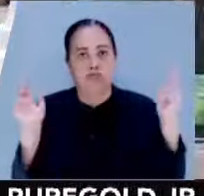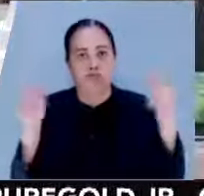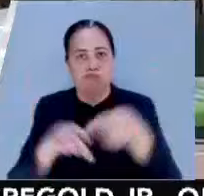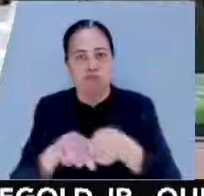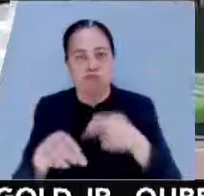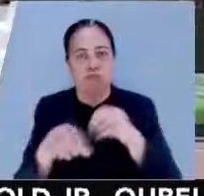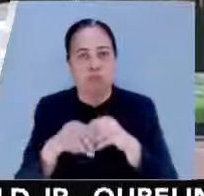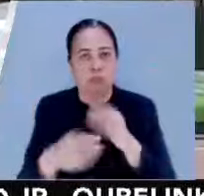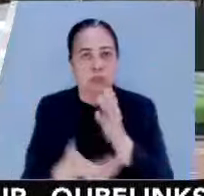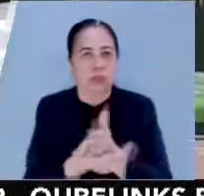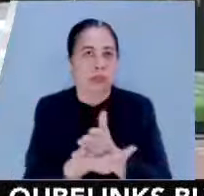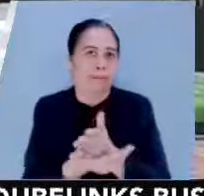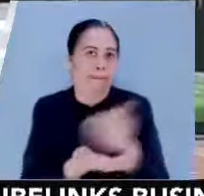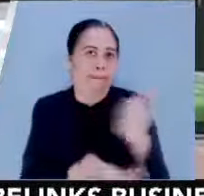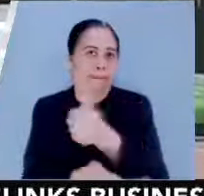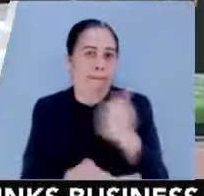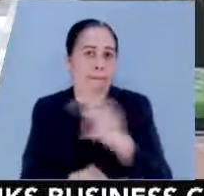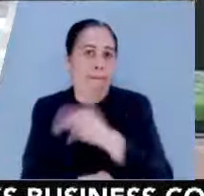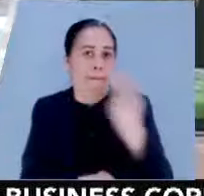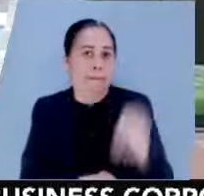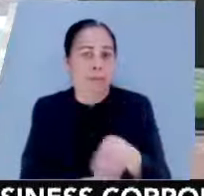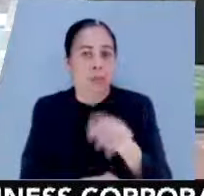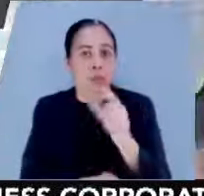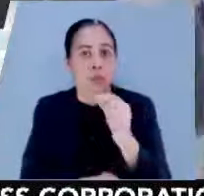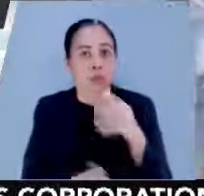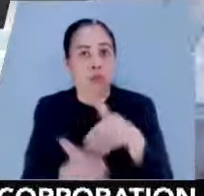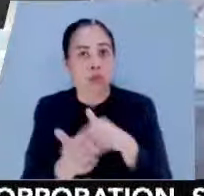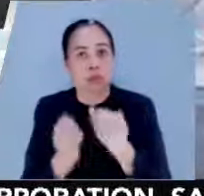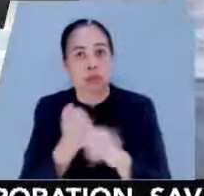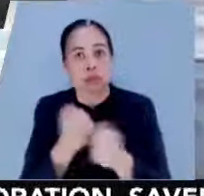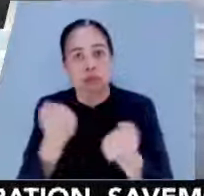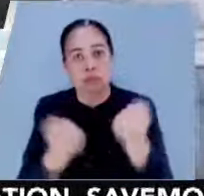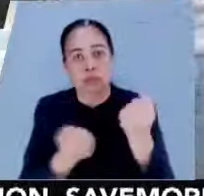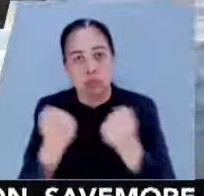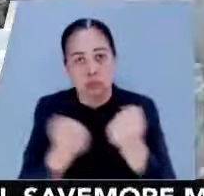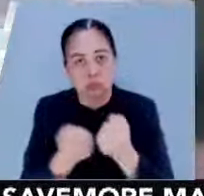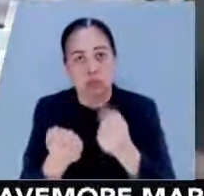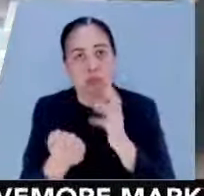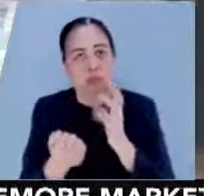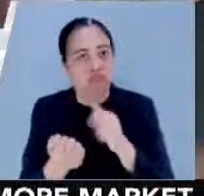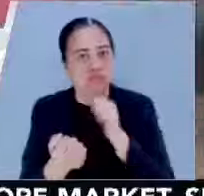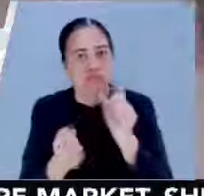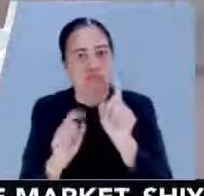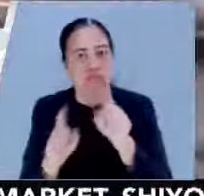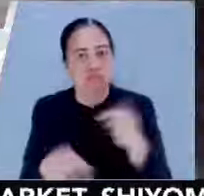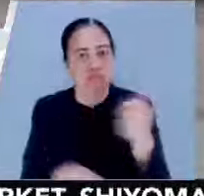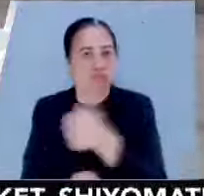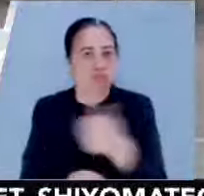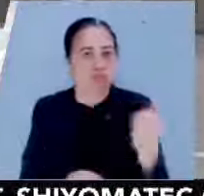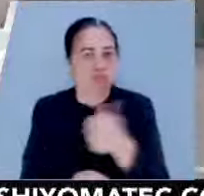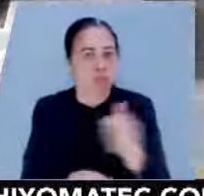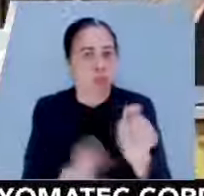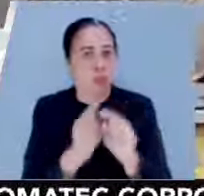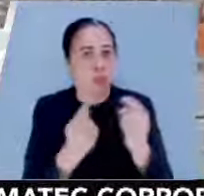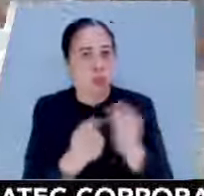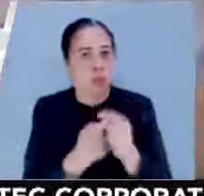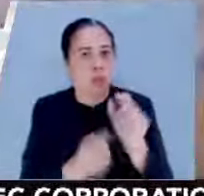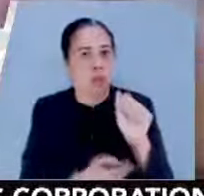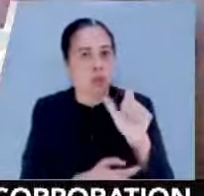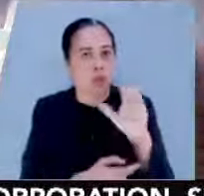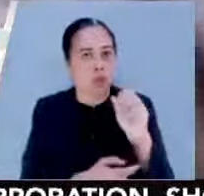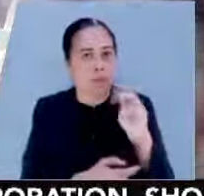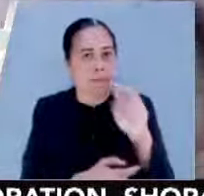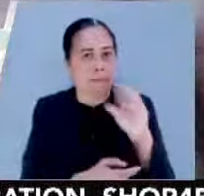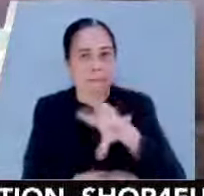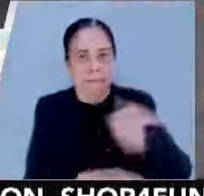Sa Metro Manila, nasa 20,000 na jeepney drivers at operators daw ang hindi papasada. Ang grupong AltoDAP na kabilang sa Magnificent